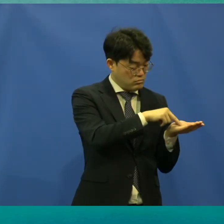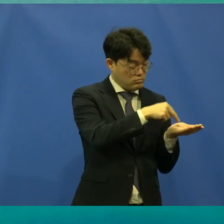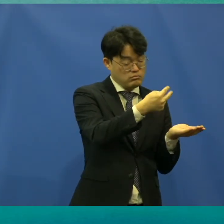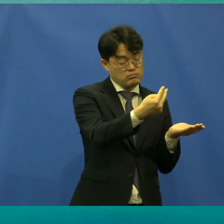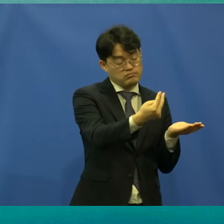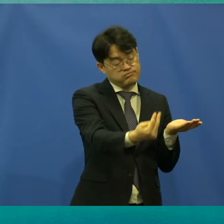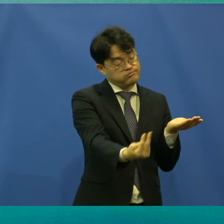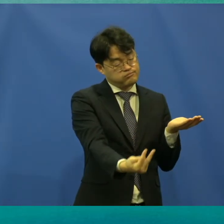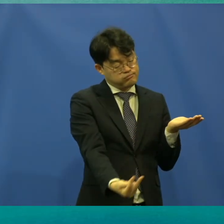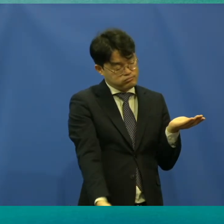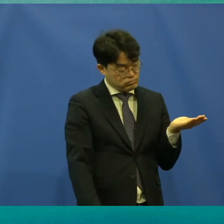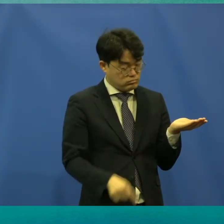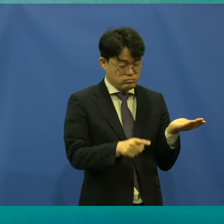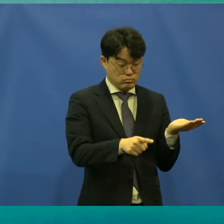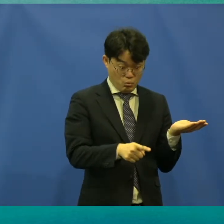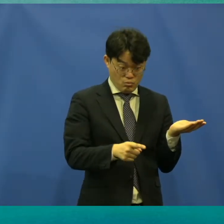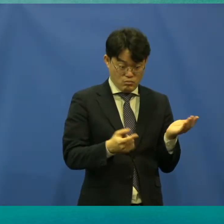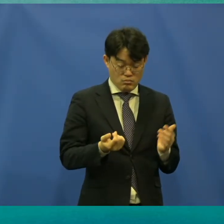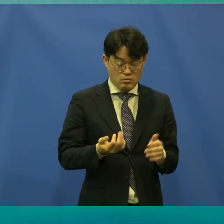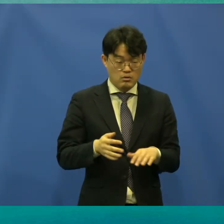자, 그런데 요나서는